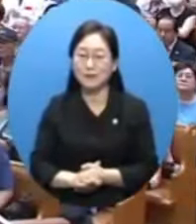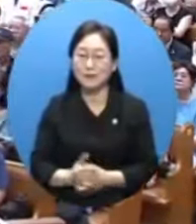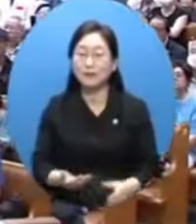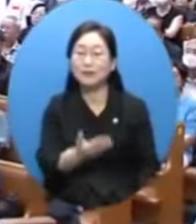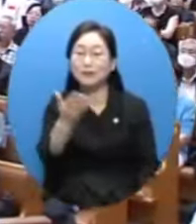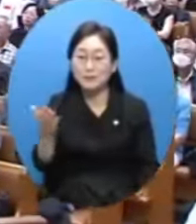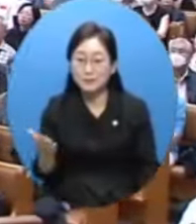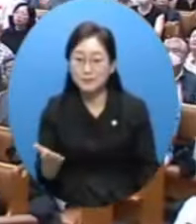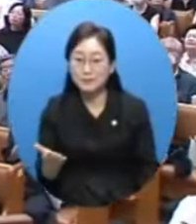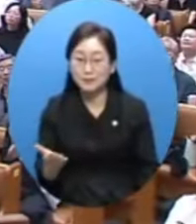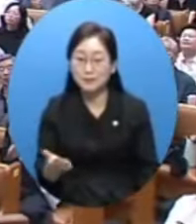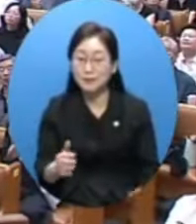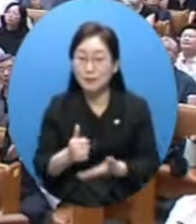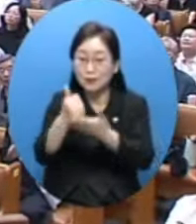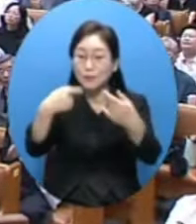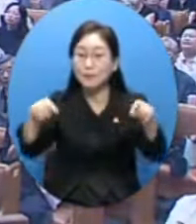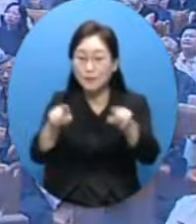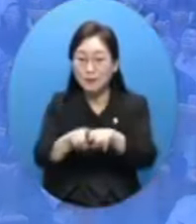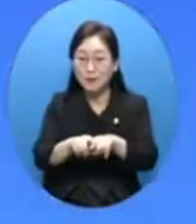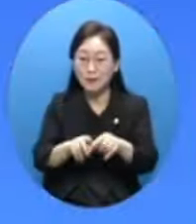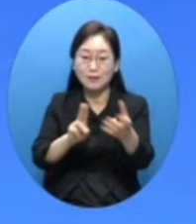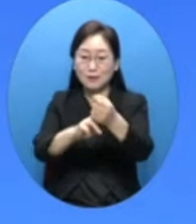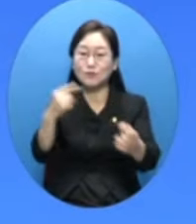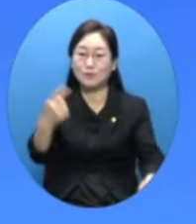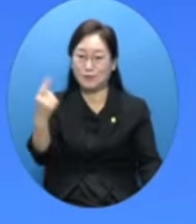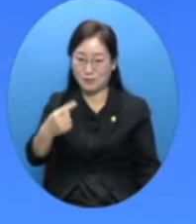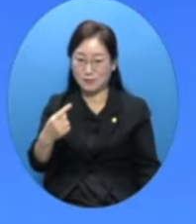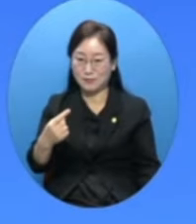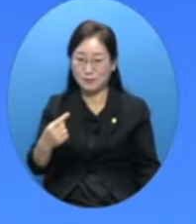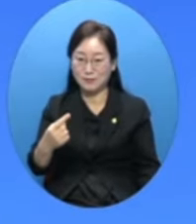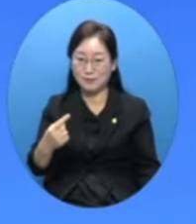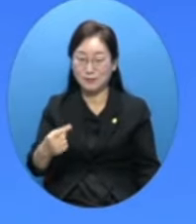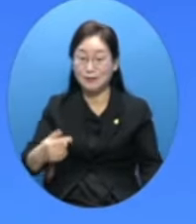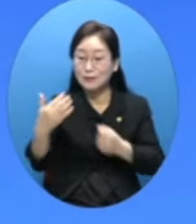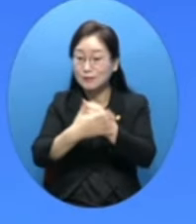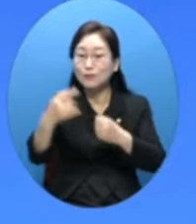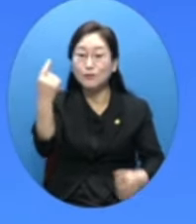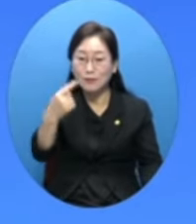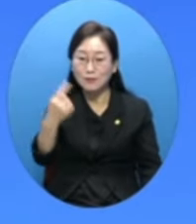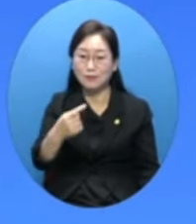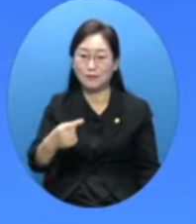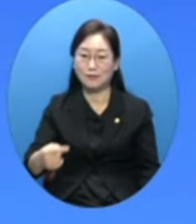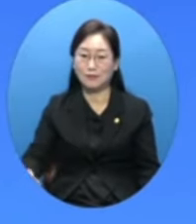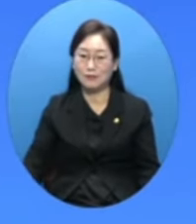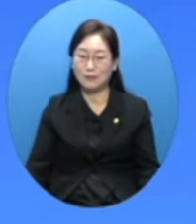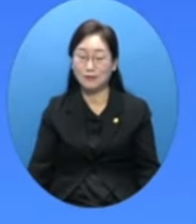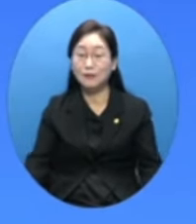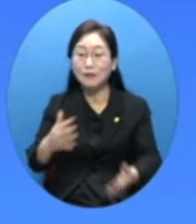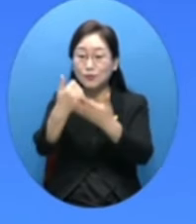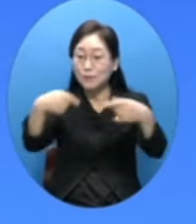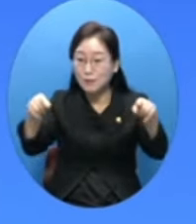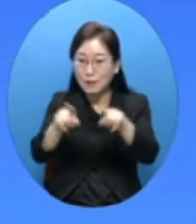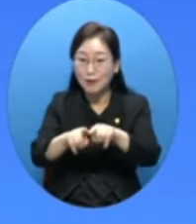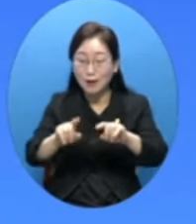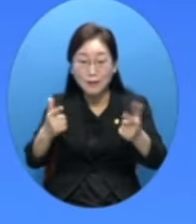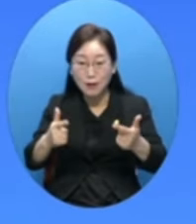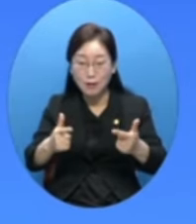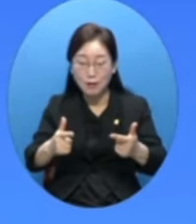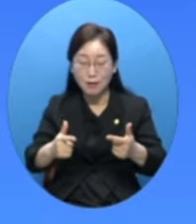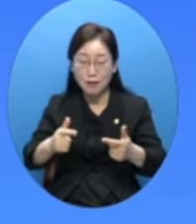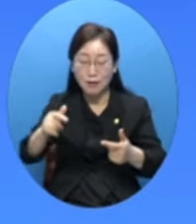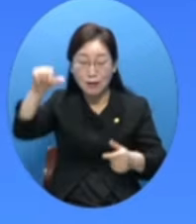여러분, 주님이 함께하면 이런 기적이 일어나는 것입니다. 은혜가 임하는 것입니다. 주님이 함께하지 않으면 100점